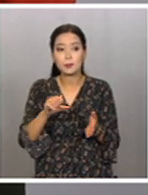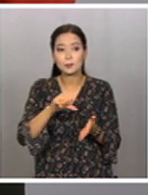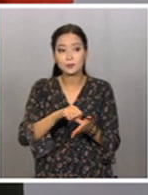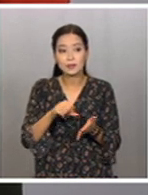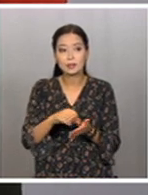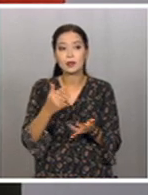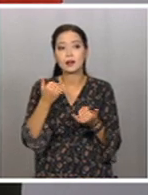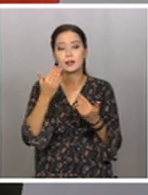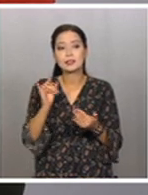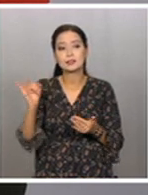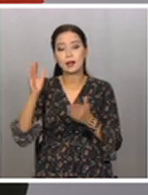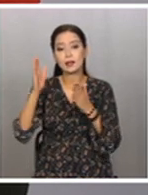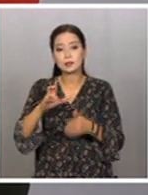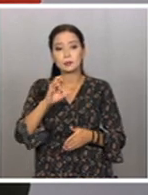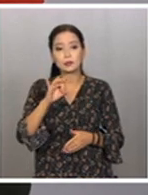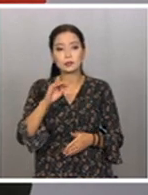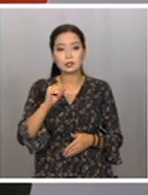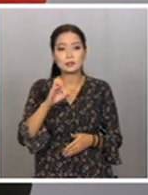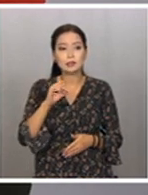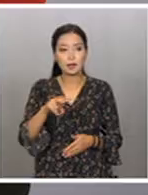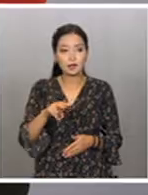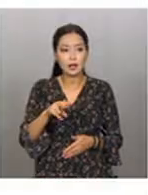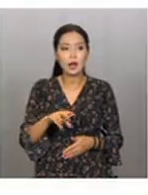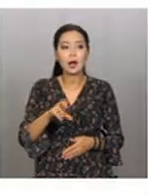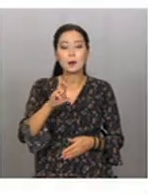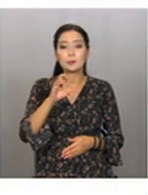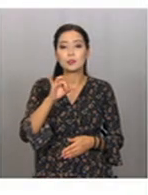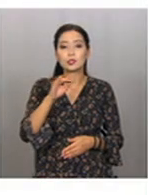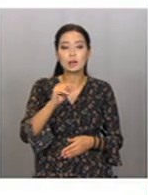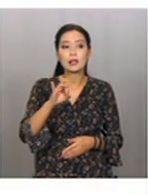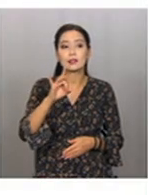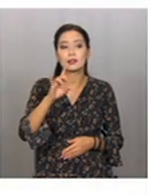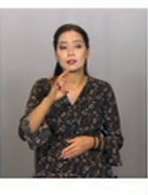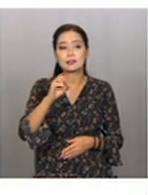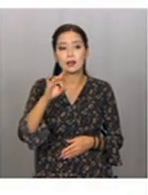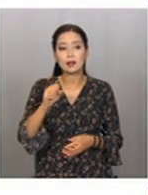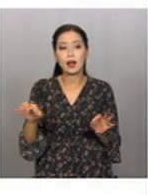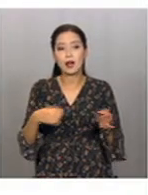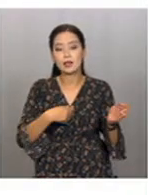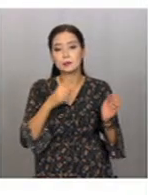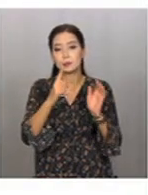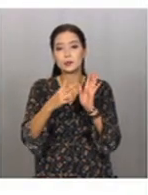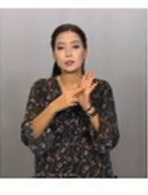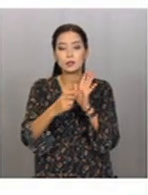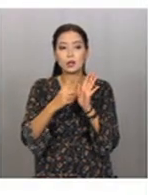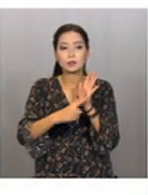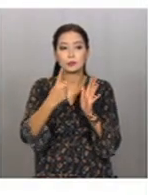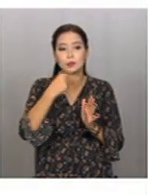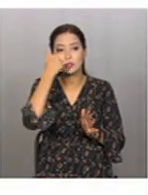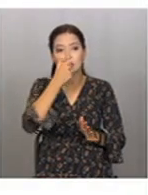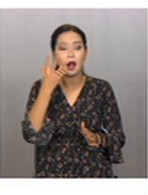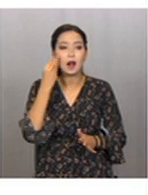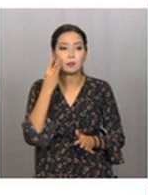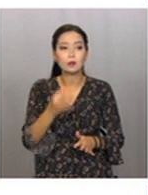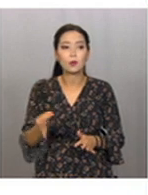тарихымен танысыңыздар. Біржан Сара айтысы 1871 жылы Алматы облысындағы